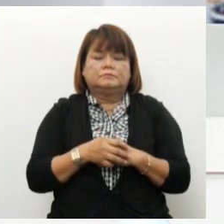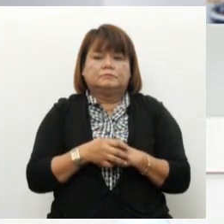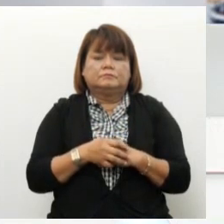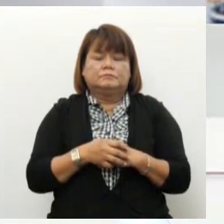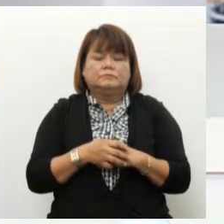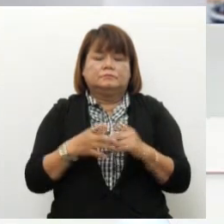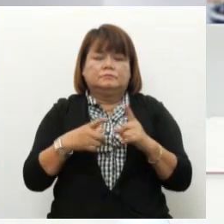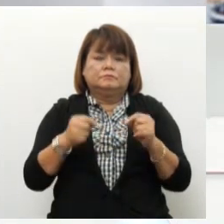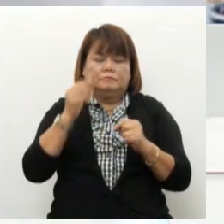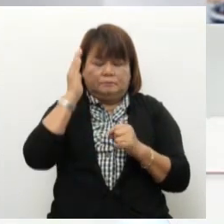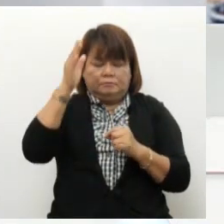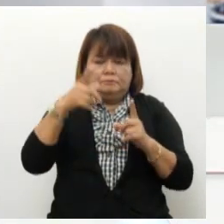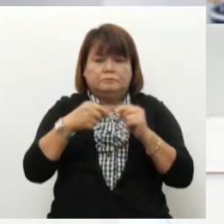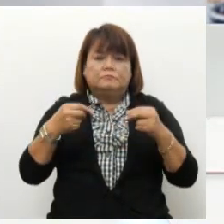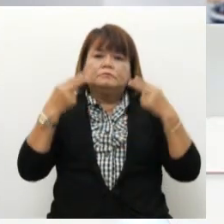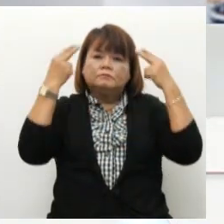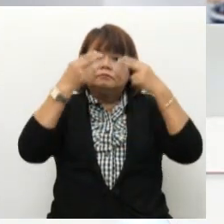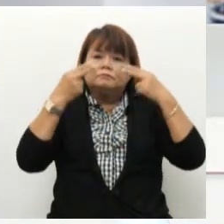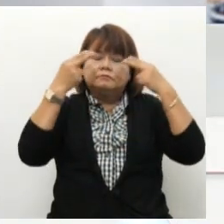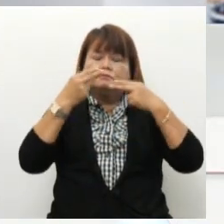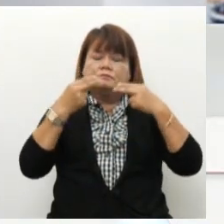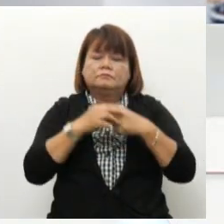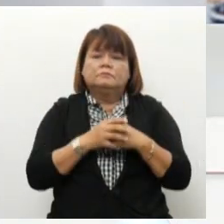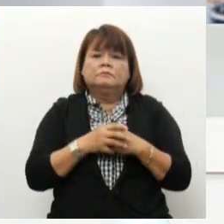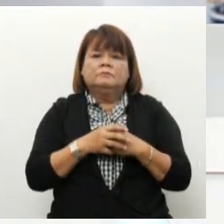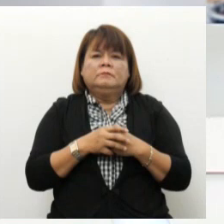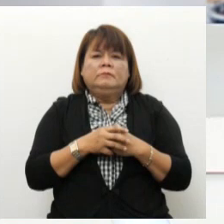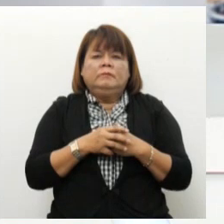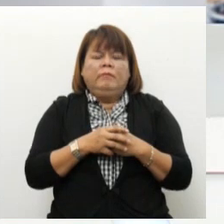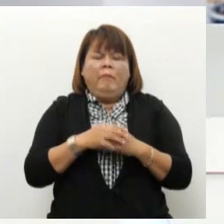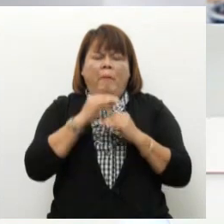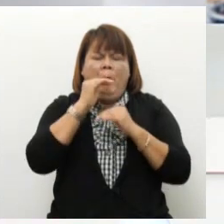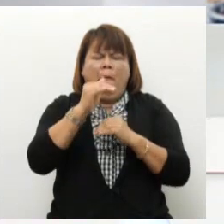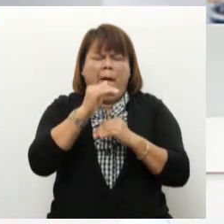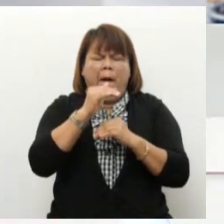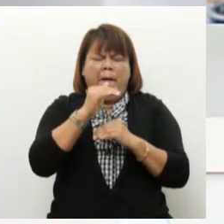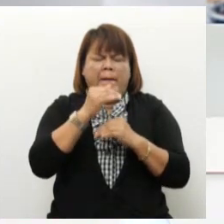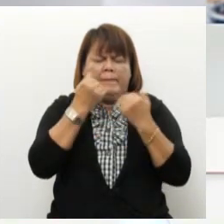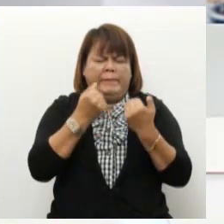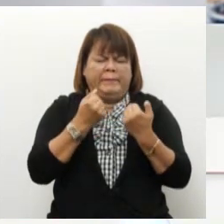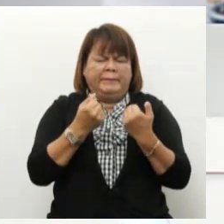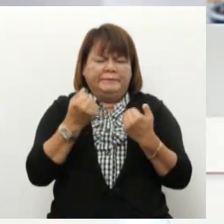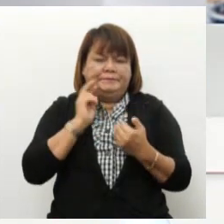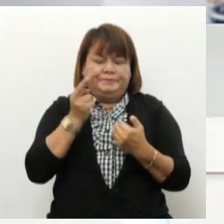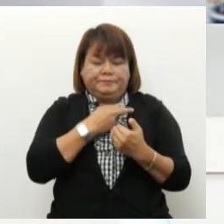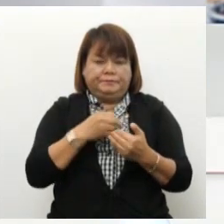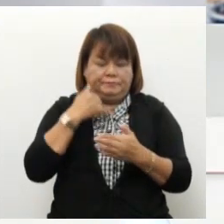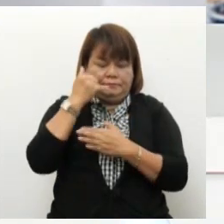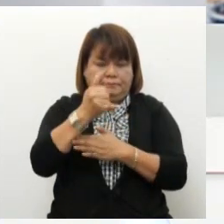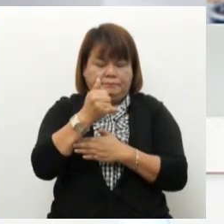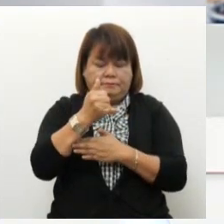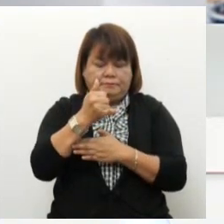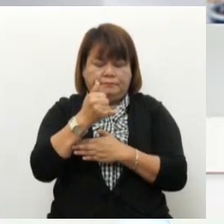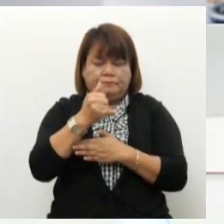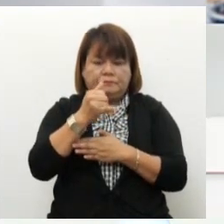ต่อไปก็คือเป็นเรื่องความห่วงใยที่อยู่ในภาวะขณะนี้เนื่องจากเรากำลังก้าวเข้าสู่ช่วงฤดู